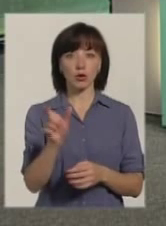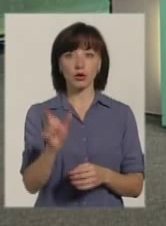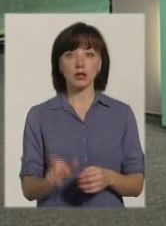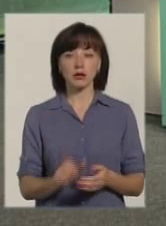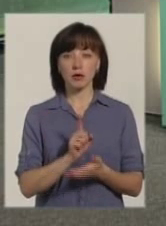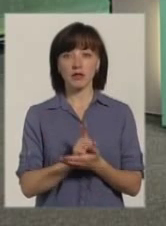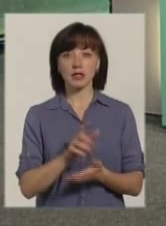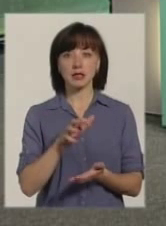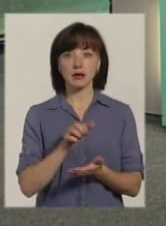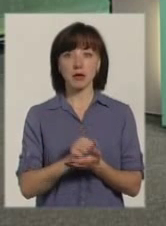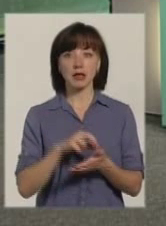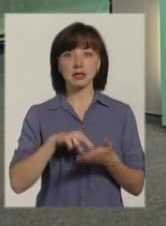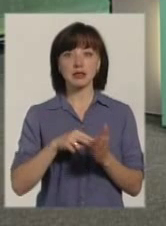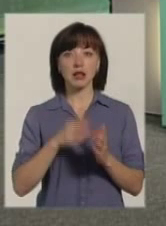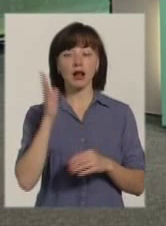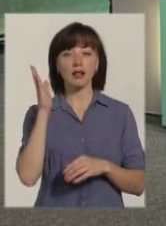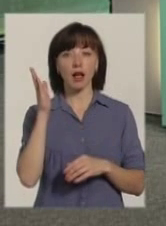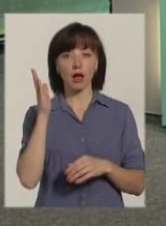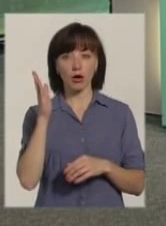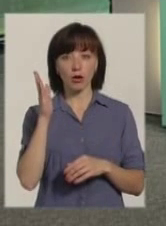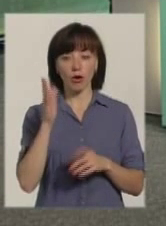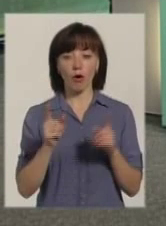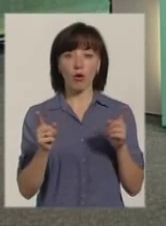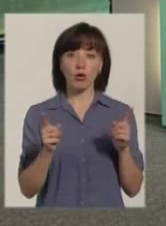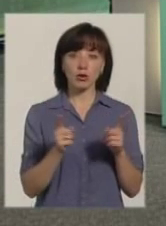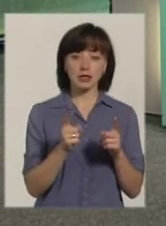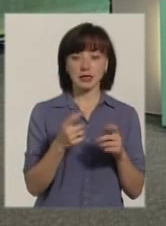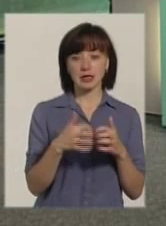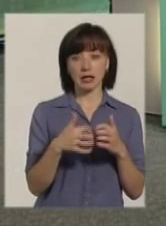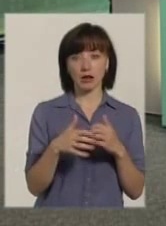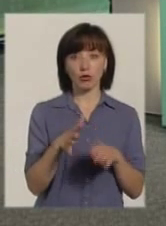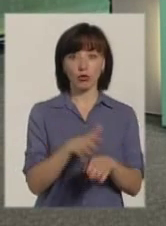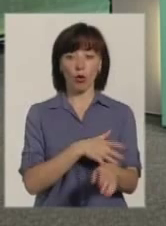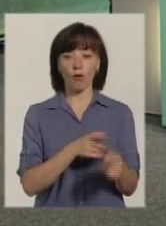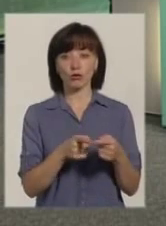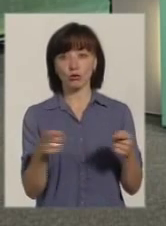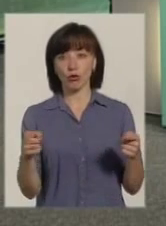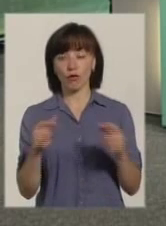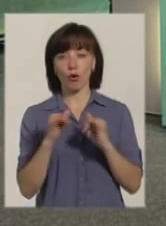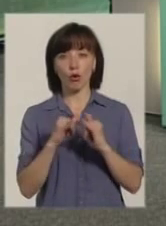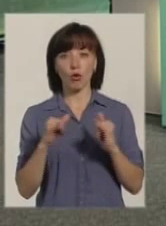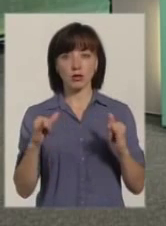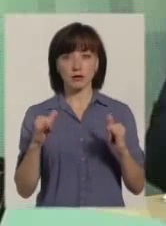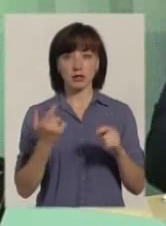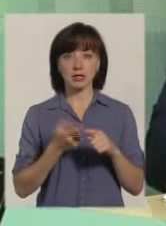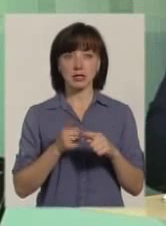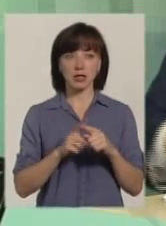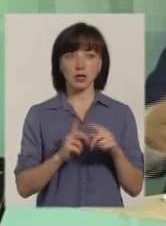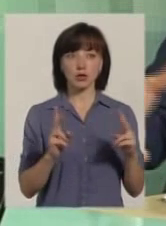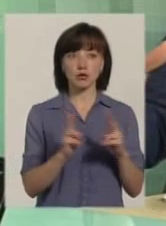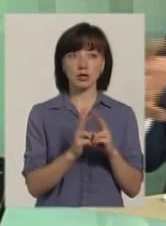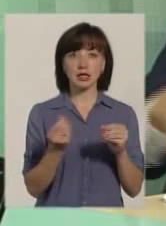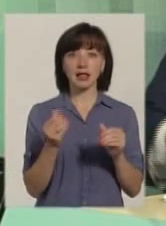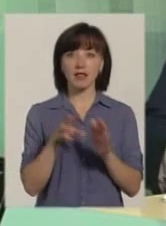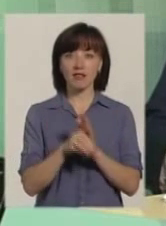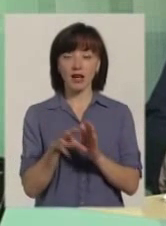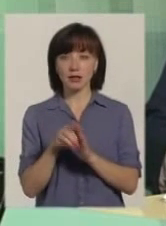повинна займатися стратегією. Тобто стратегією короткострокової, середньострокової, довгострокового розвитку. Це зустрічі з інвесторами,